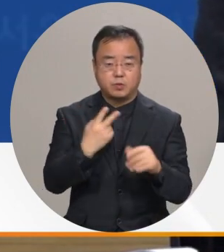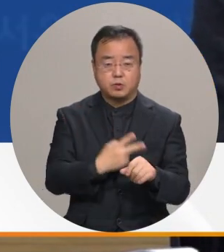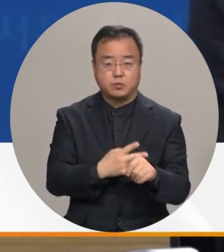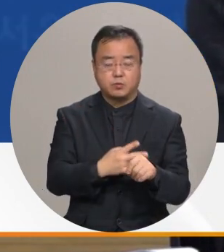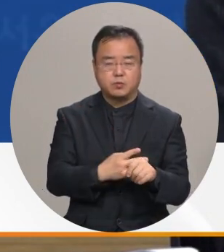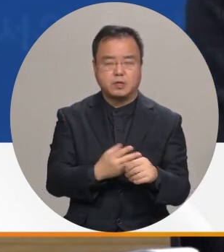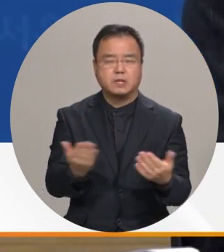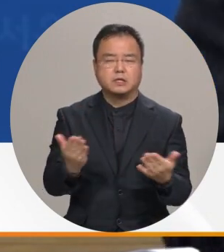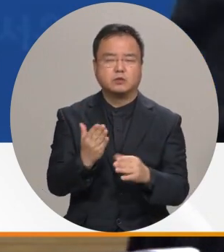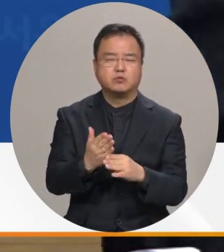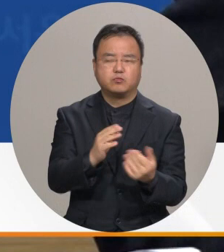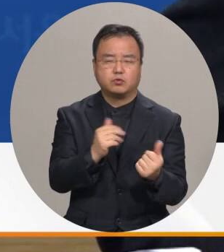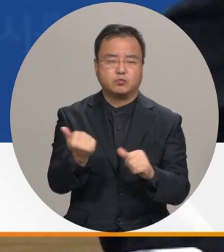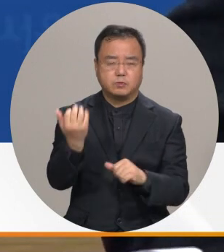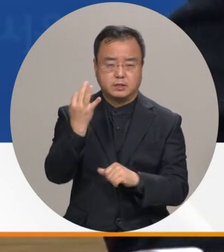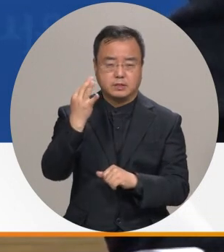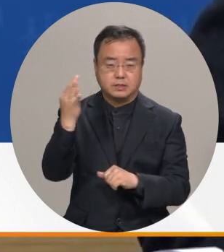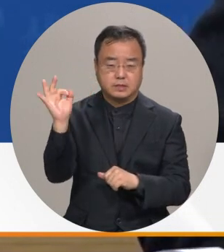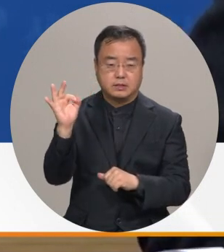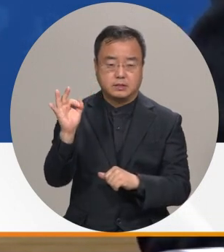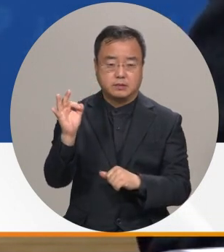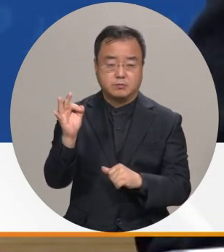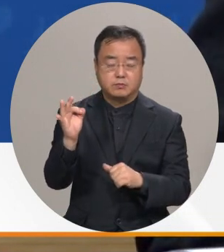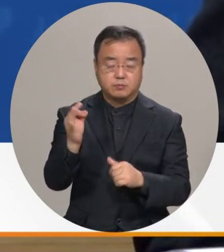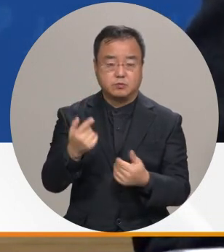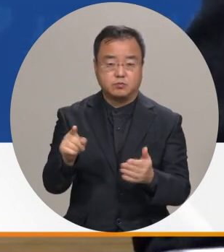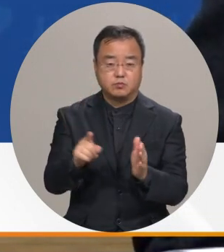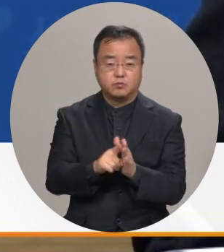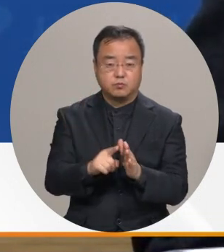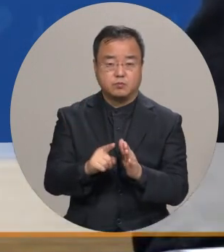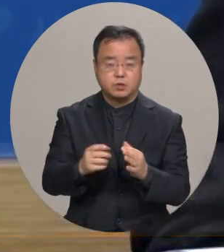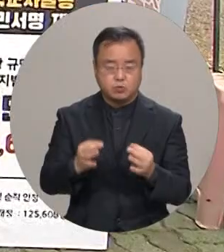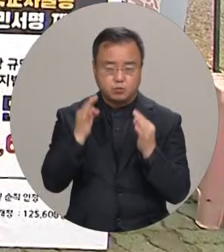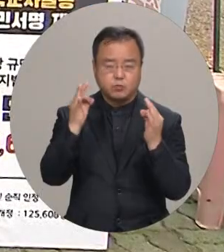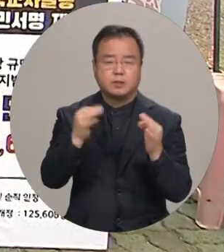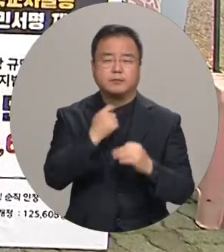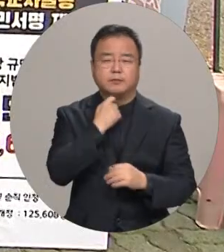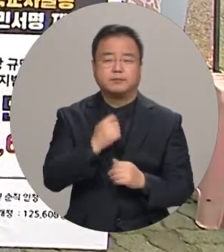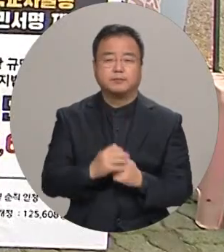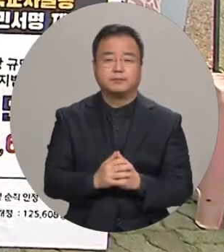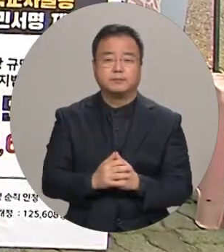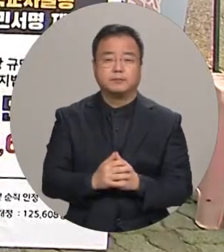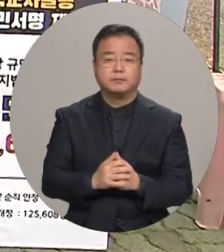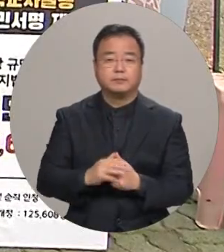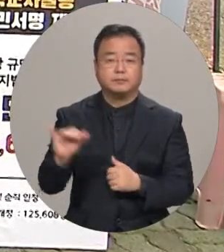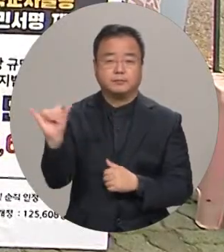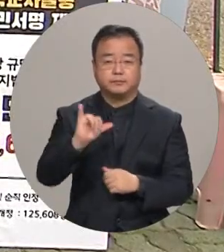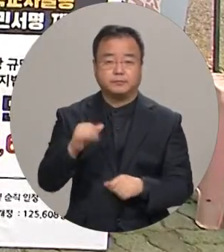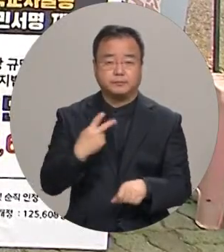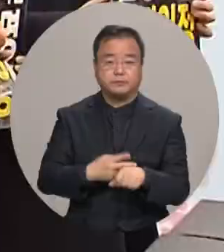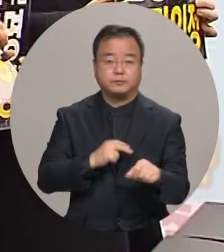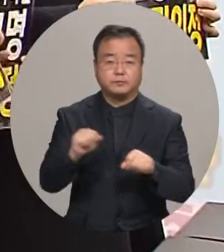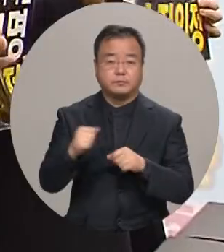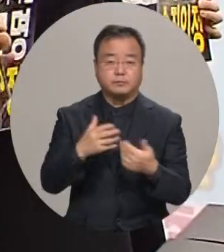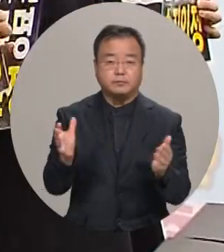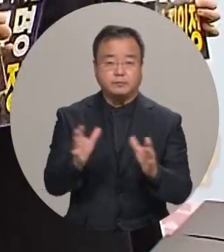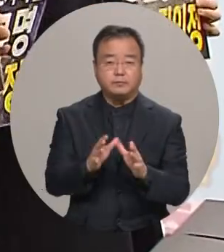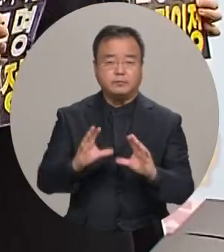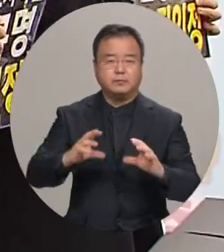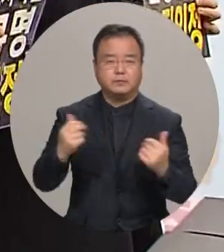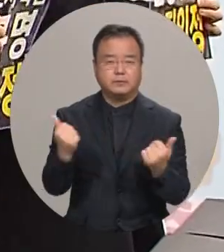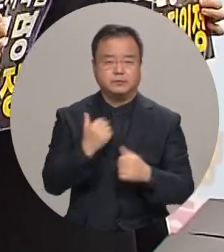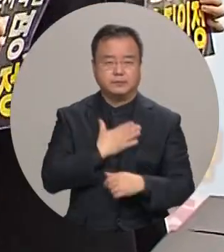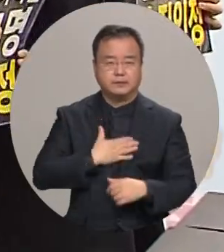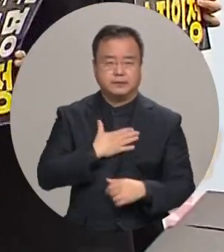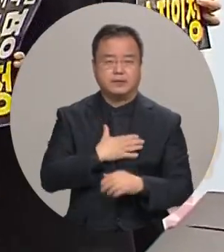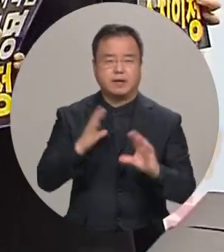위해서 인사혁신처하고 협력하면서 최대의 노력을 하겠다. 전국 교사활동은 국회에 정서적